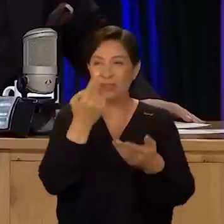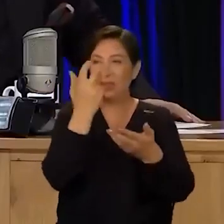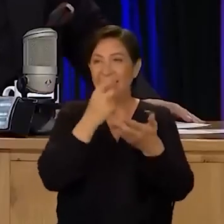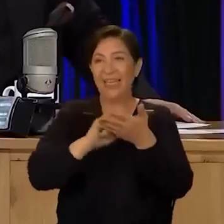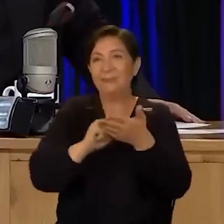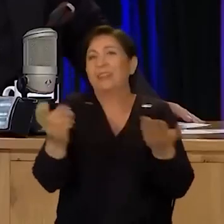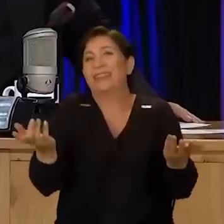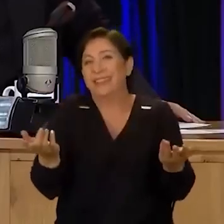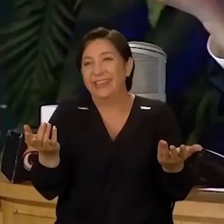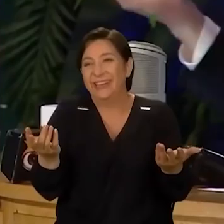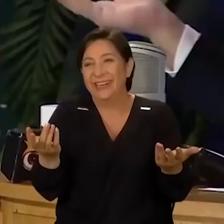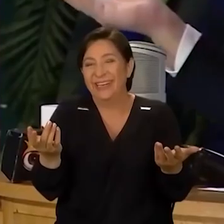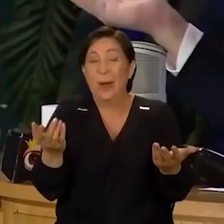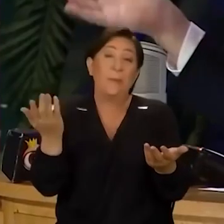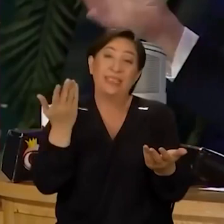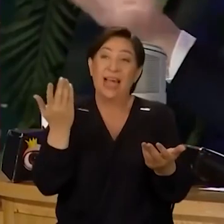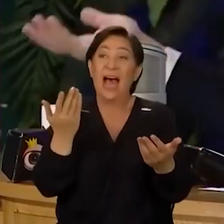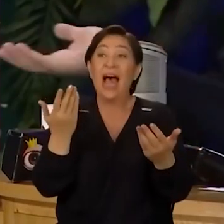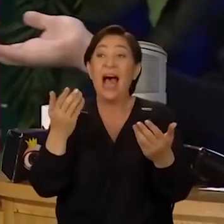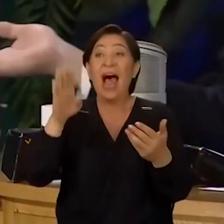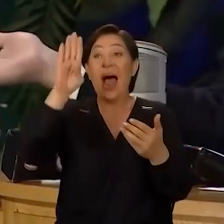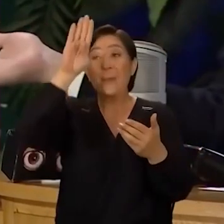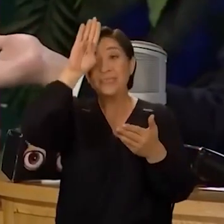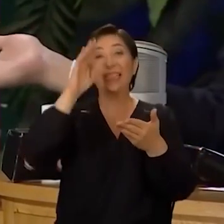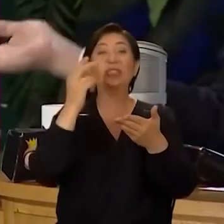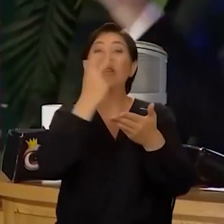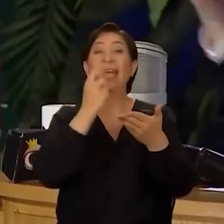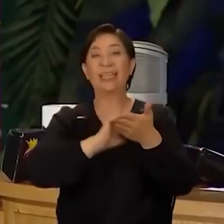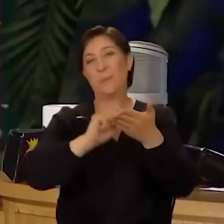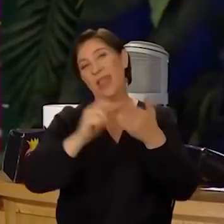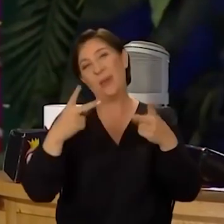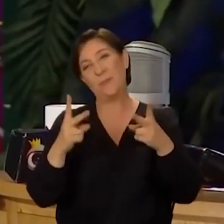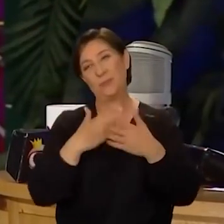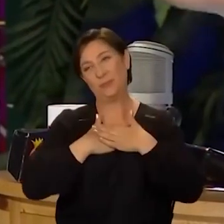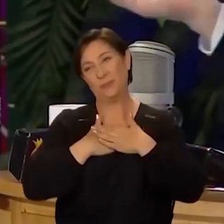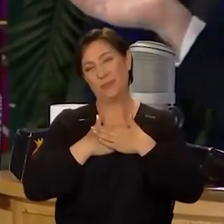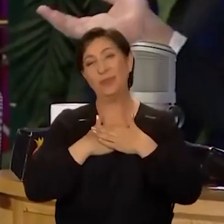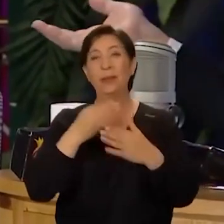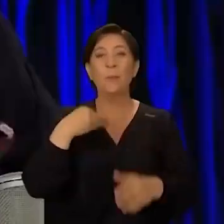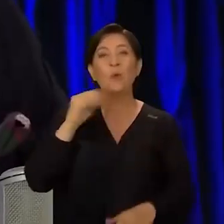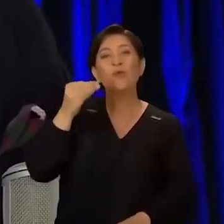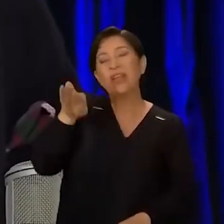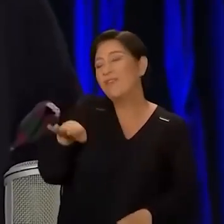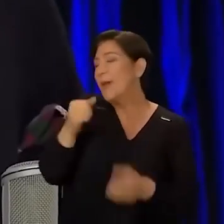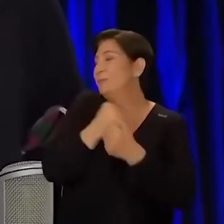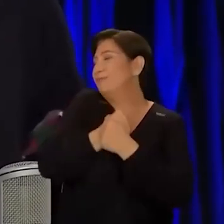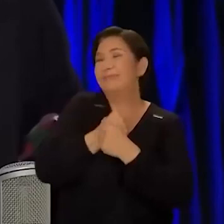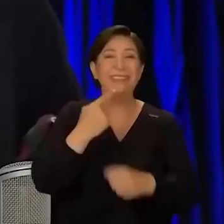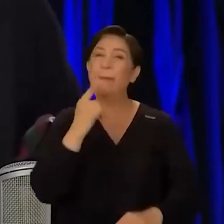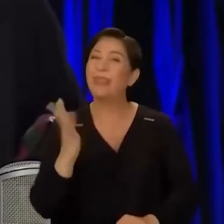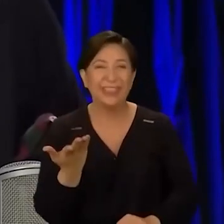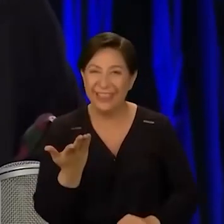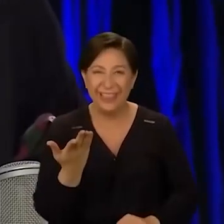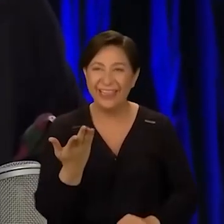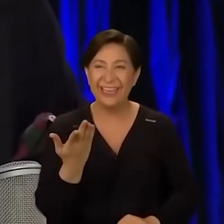yani Mesela İstanbul ufak tefeğin benim diye bana şey ufak tefeğin